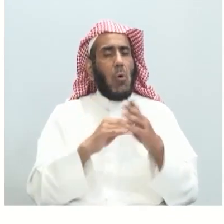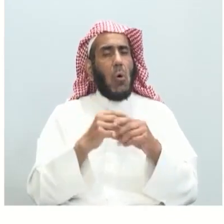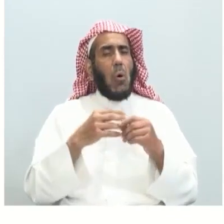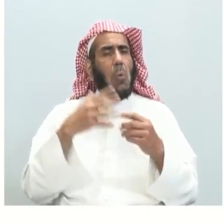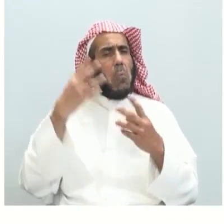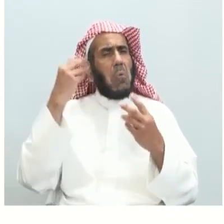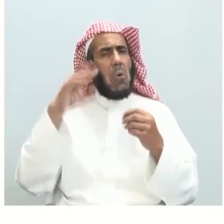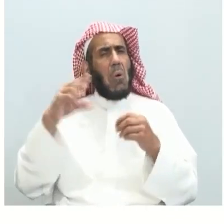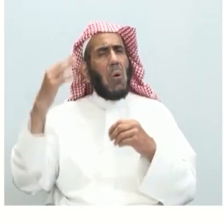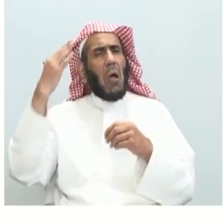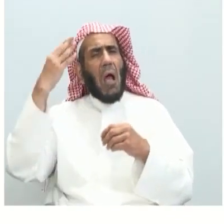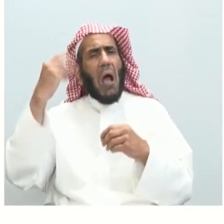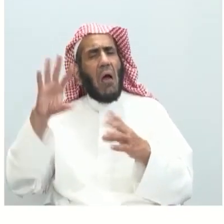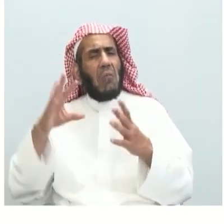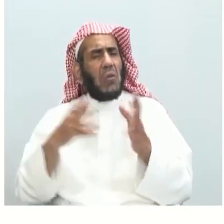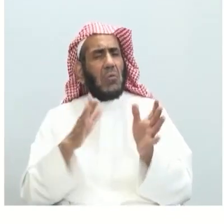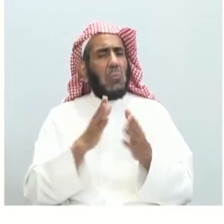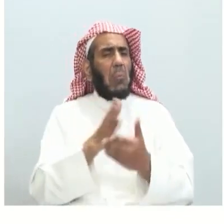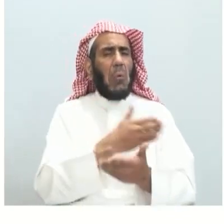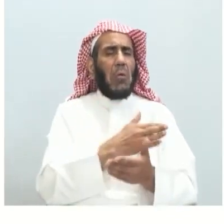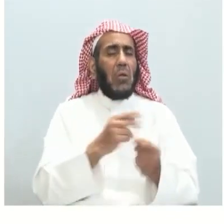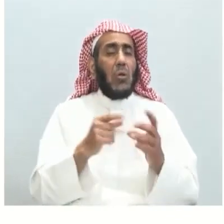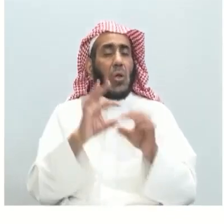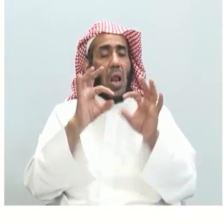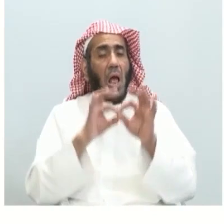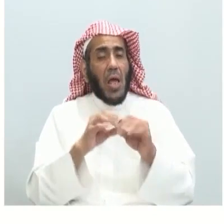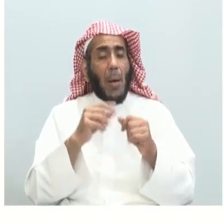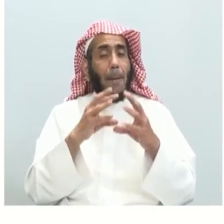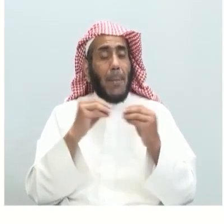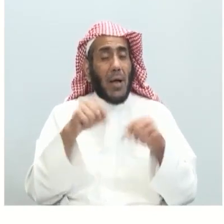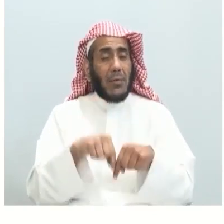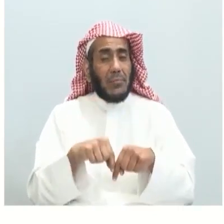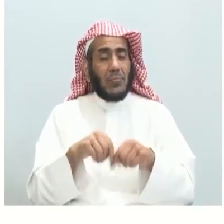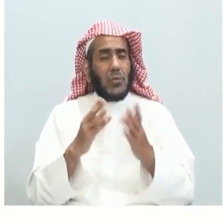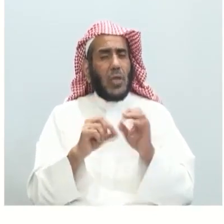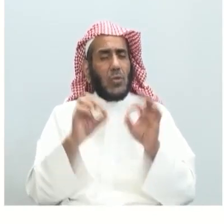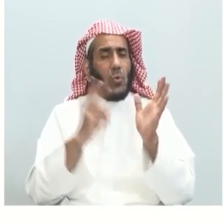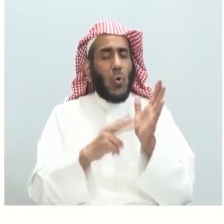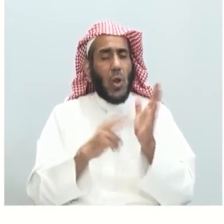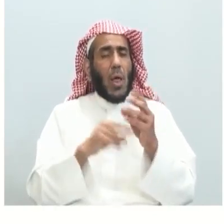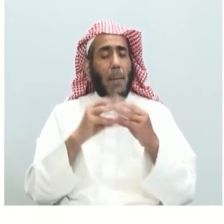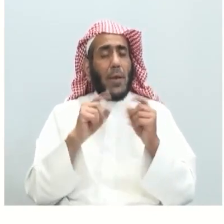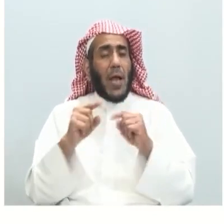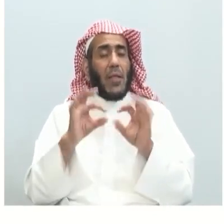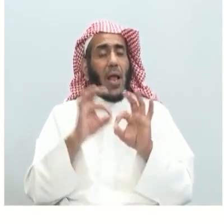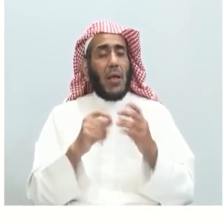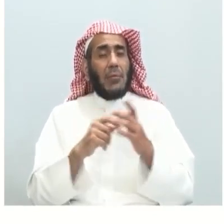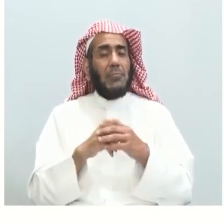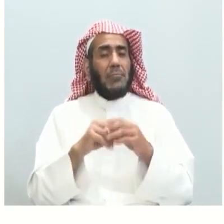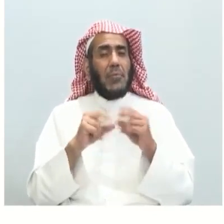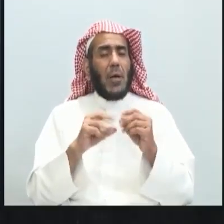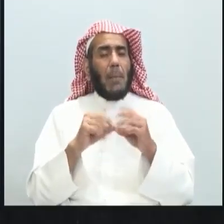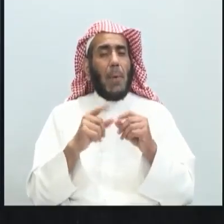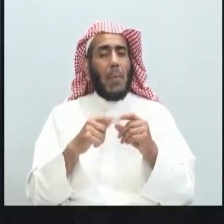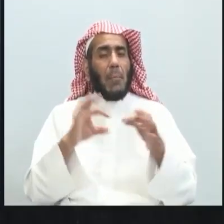غفله معرضون هنا نريد الايه التي معنا تدل على معنى هذه الايه يعني